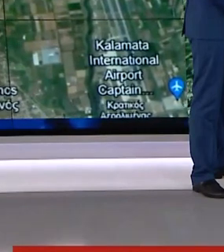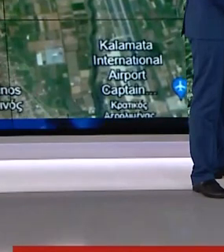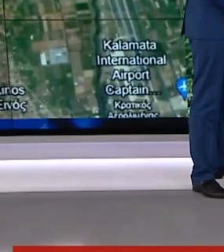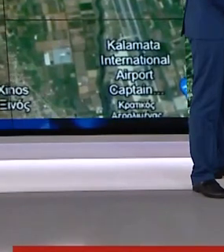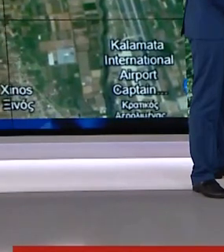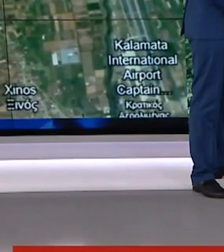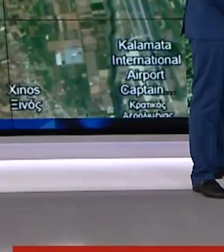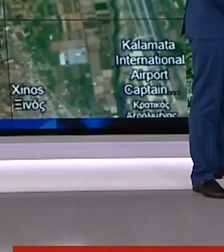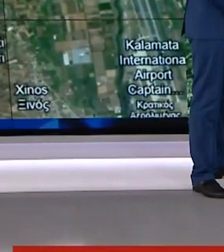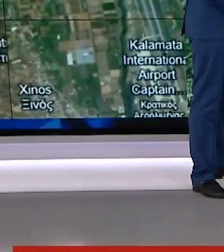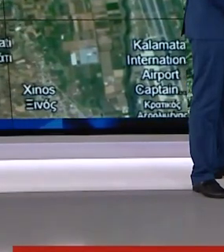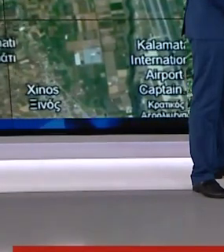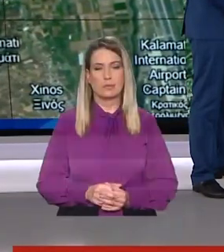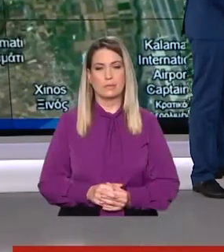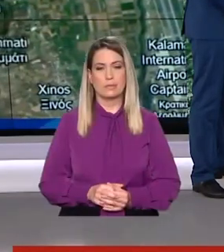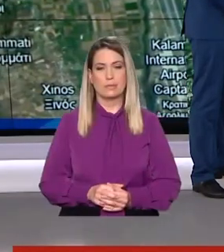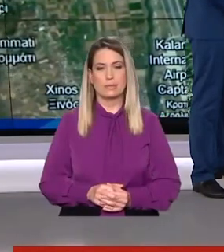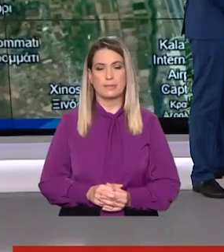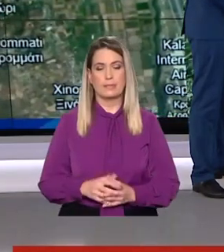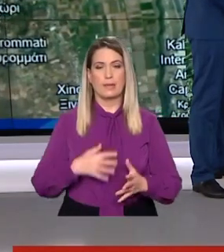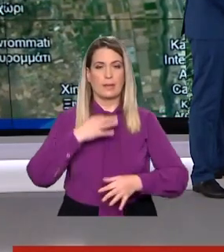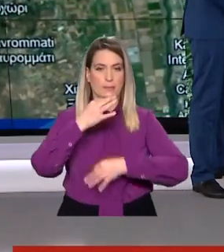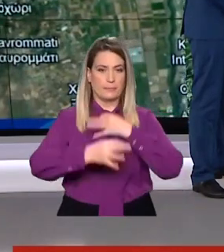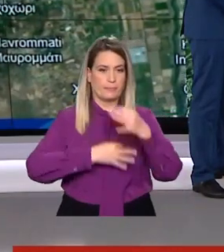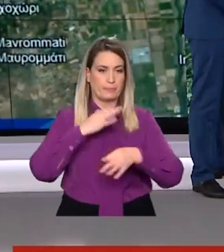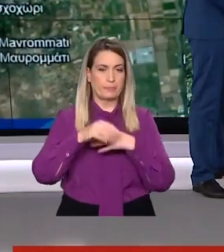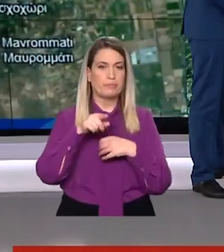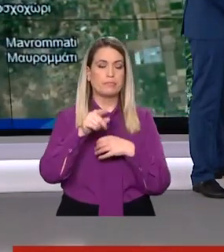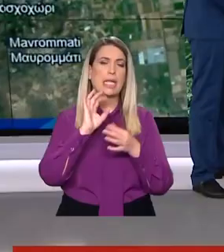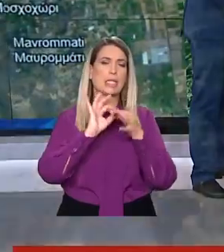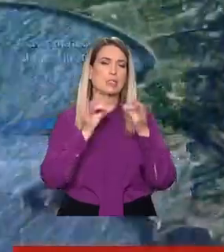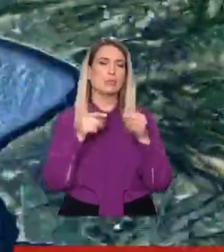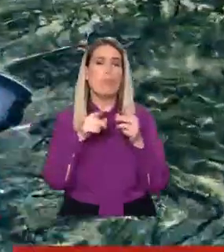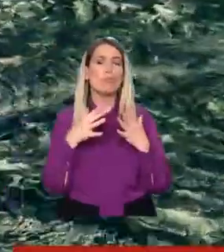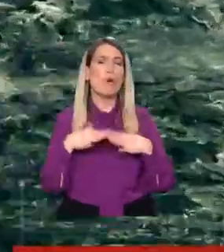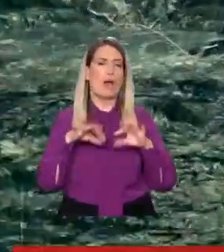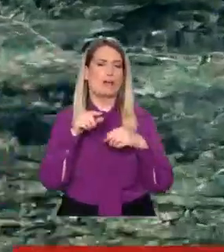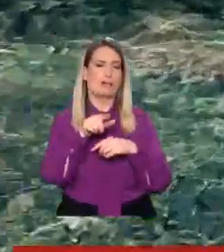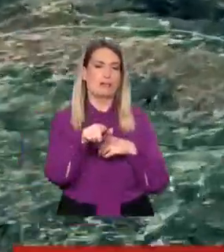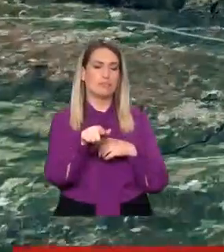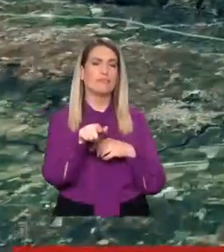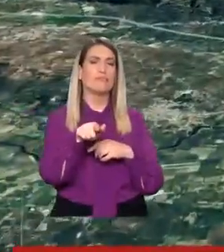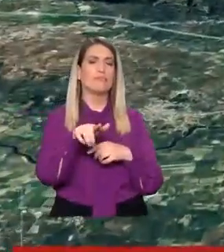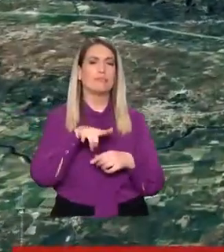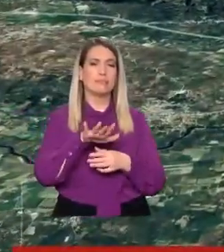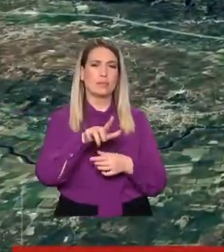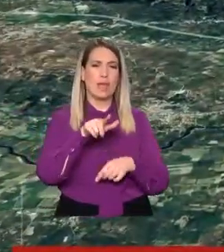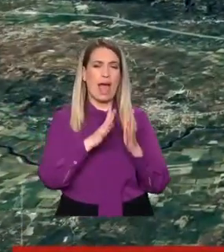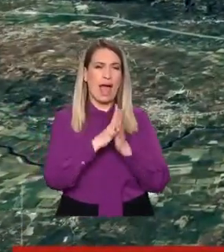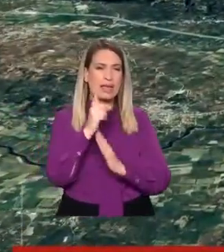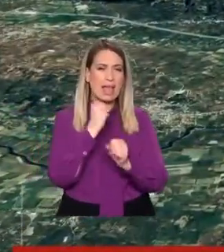αποστολή, άρχισαν να παίρνουν έναν την πορεία τους για να προσγειωθούν στο αεροσκάφος, στο αεροδρόμιο. 11 και